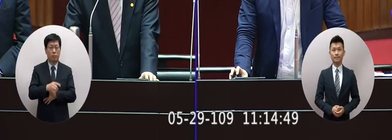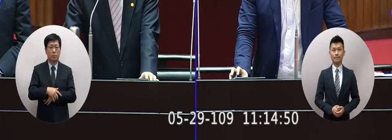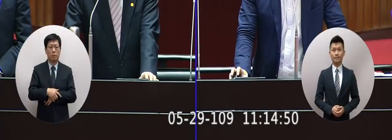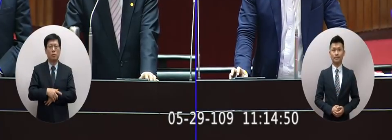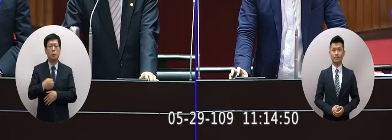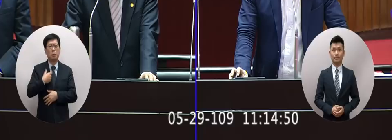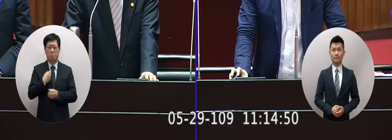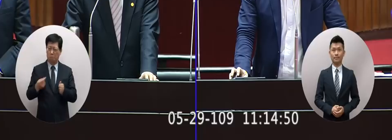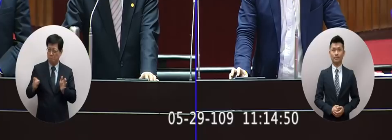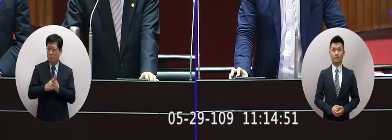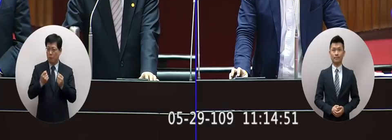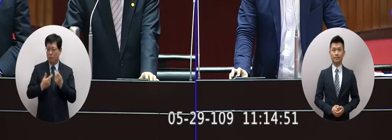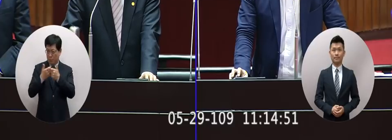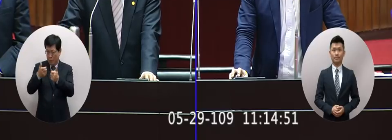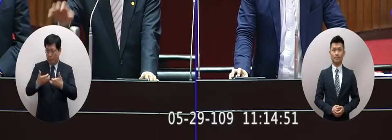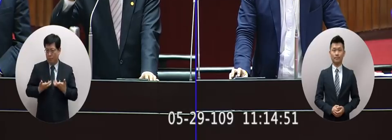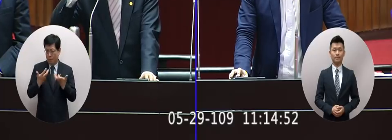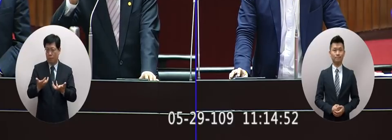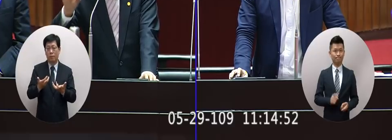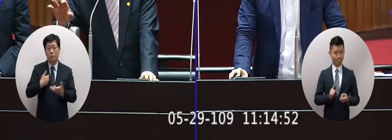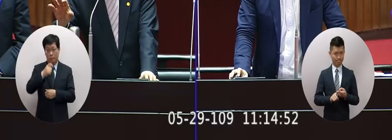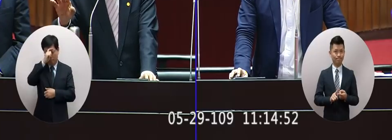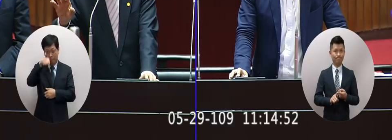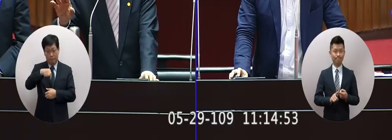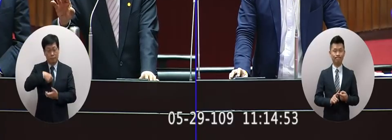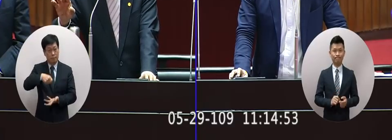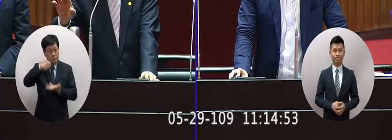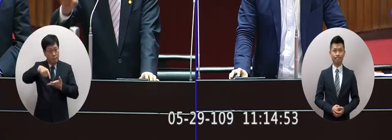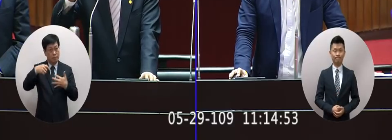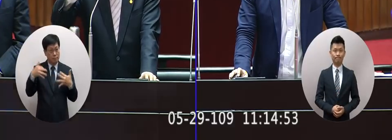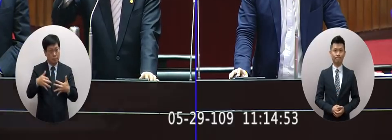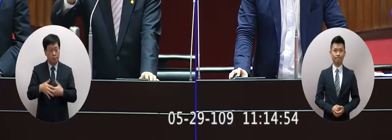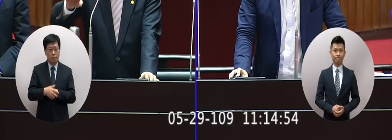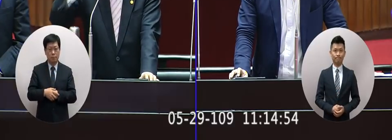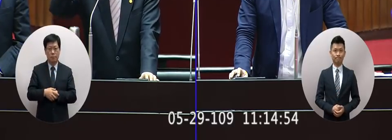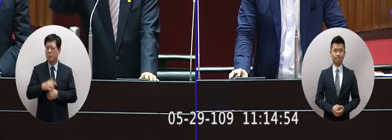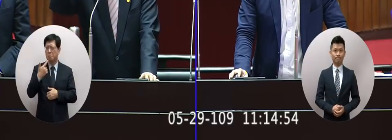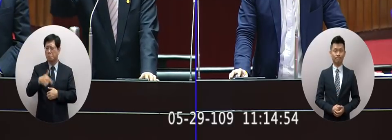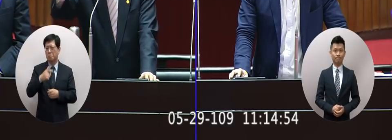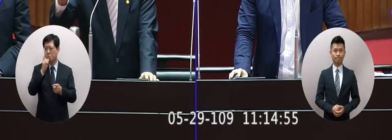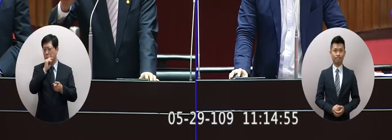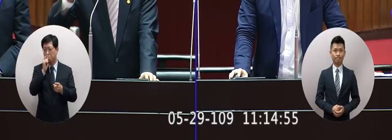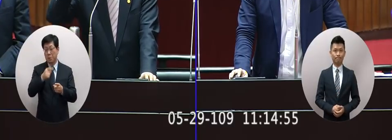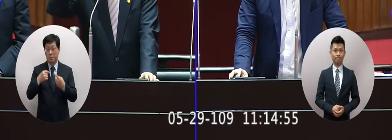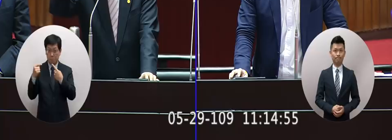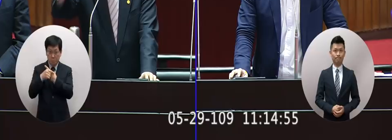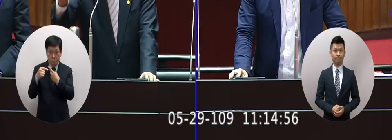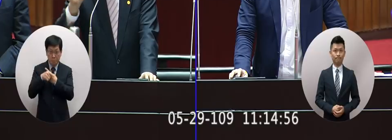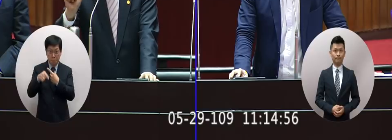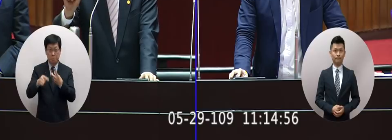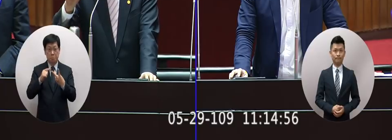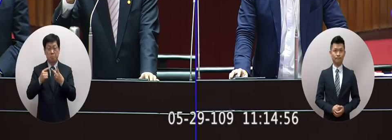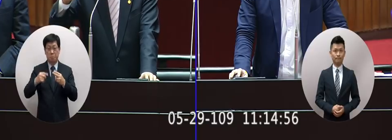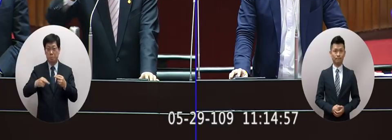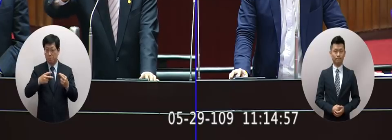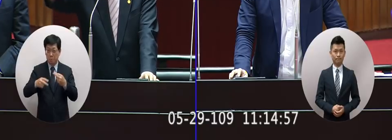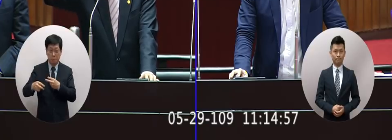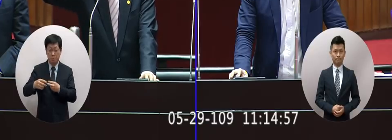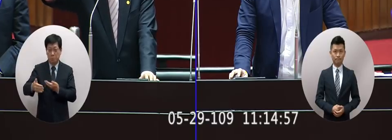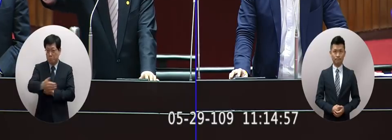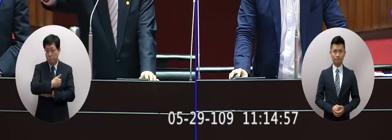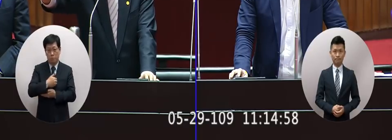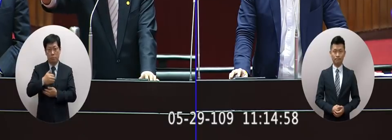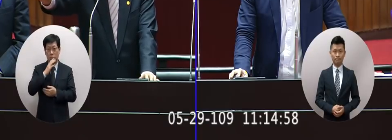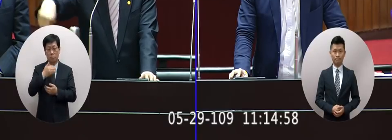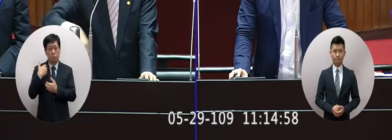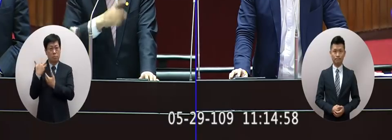我一世人我那为这拍拼。 是。 所以我希望提出来问题，已经唔是伫研究、收集。我讲要